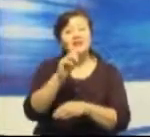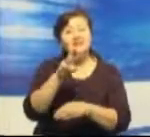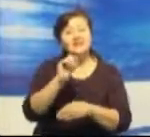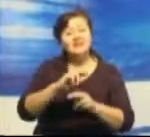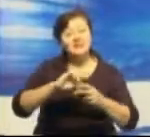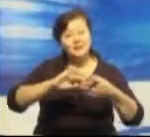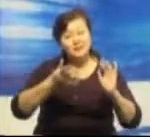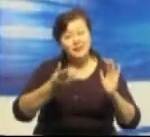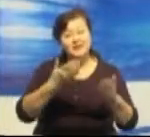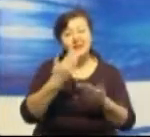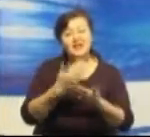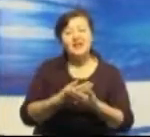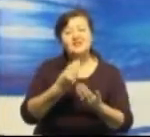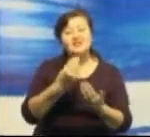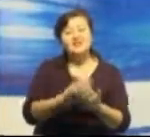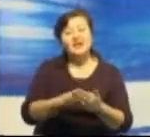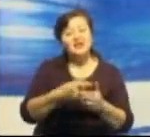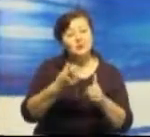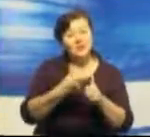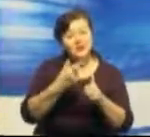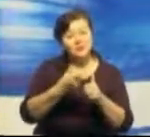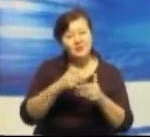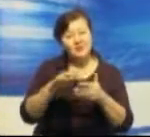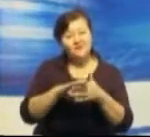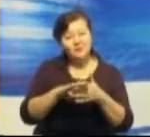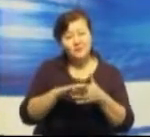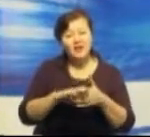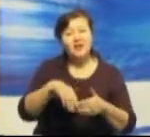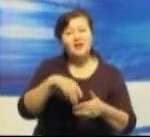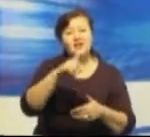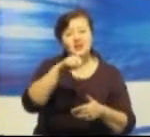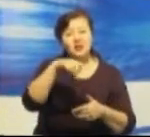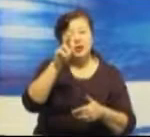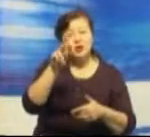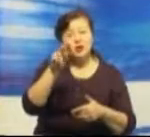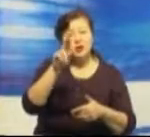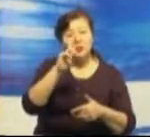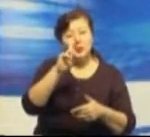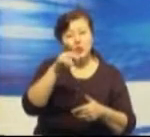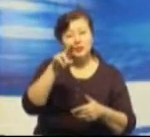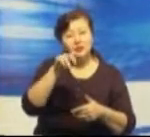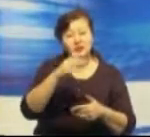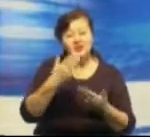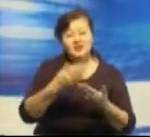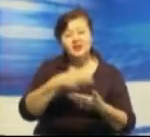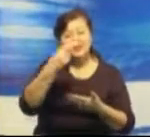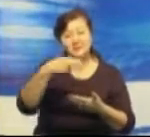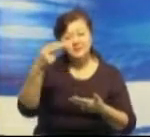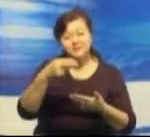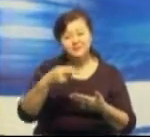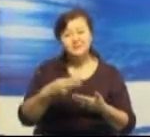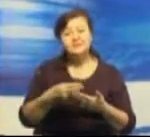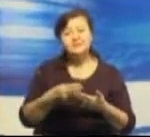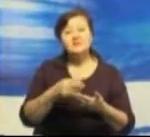кодом, своим именем и городом на номер 7102. Либо зарегистрировать код на сайте